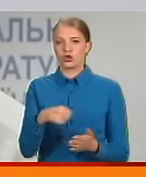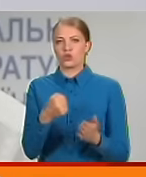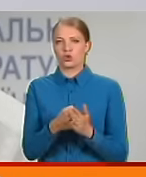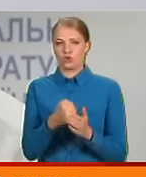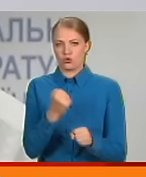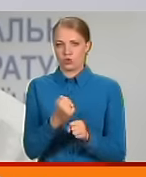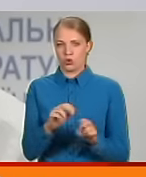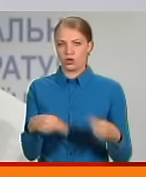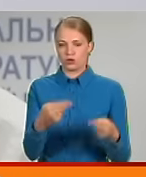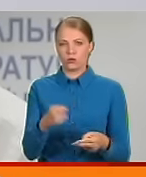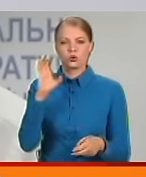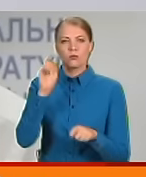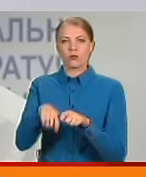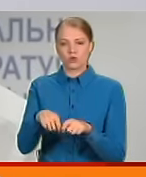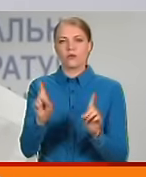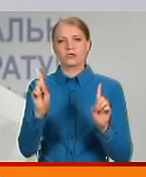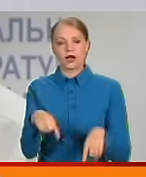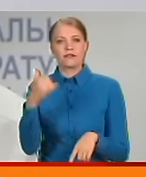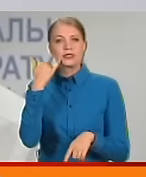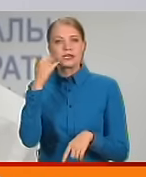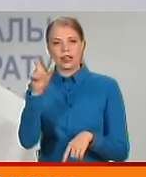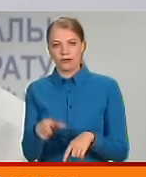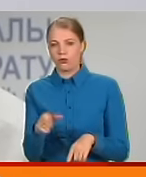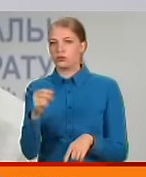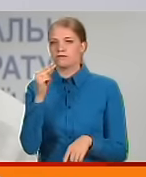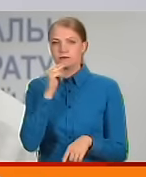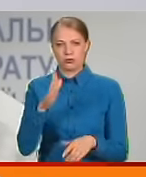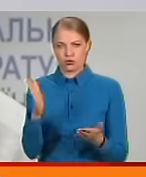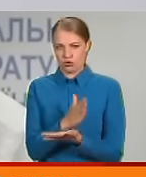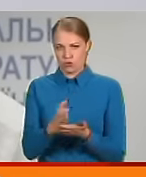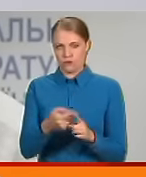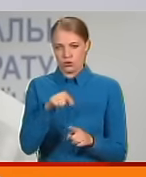скоєння злочину, прослуховувався також телефон непричетного зовсім до цього громадянина.